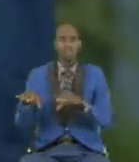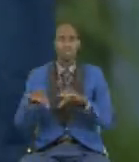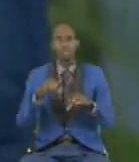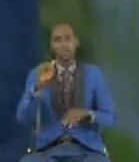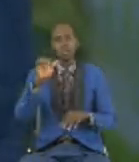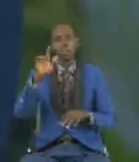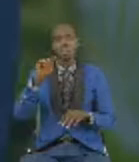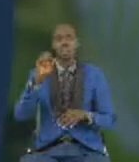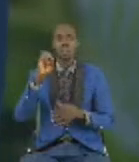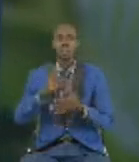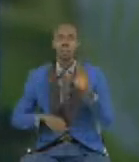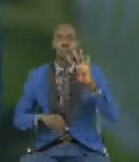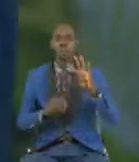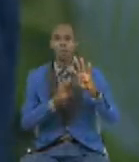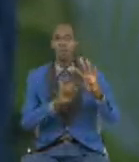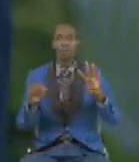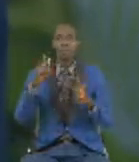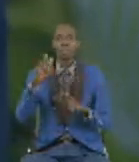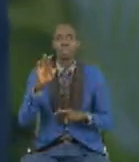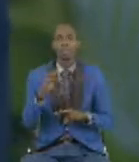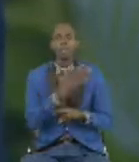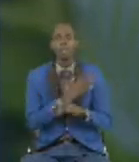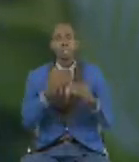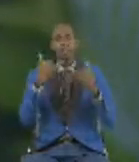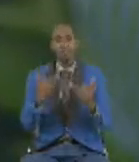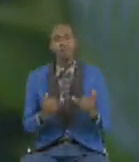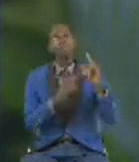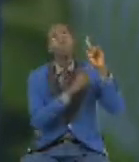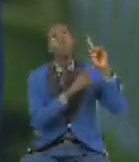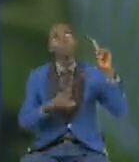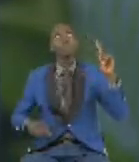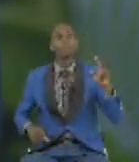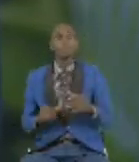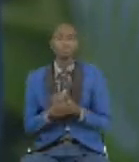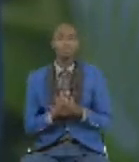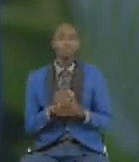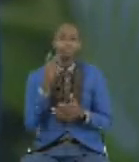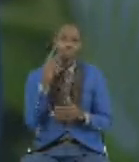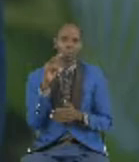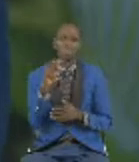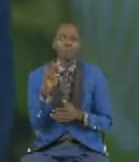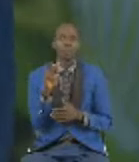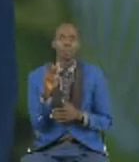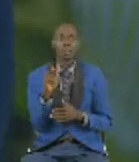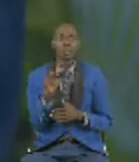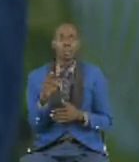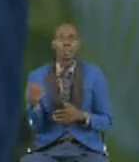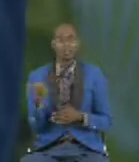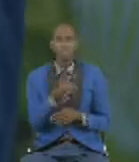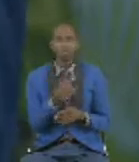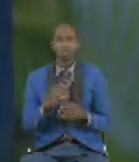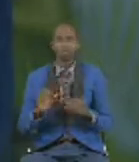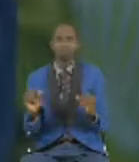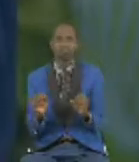4, verset 29. Actes 4, 29. Et maintenant, Seigneur, vois leurs menaces